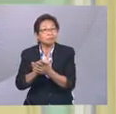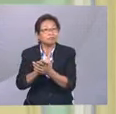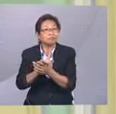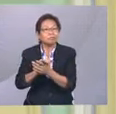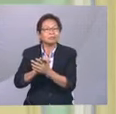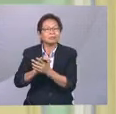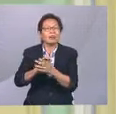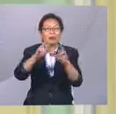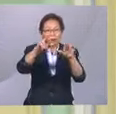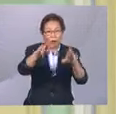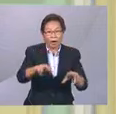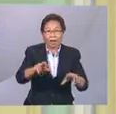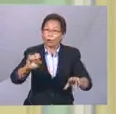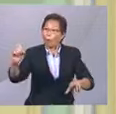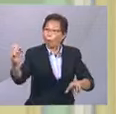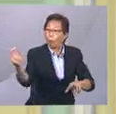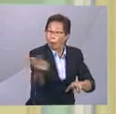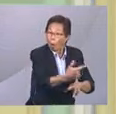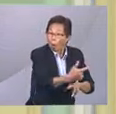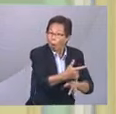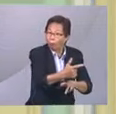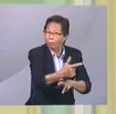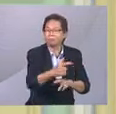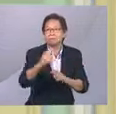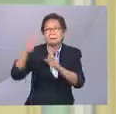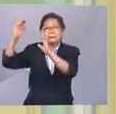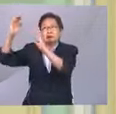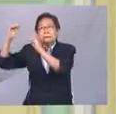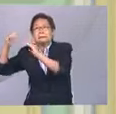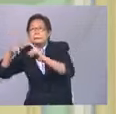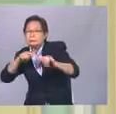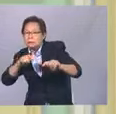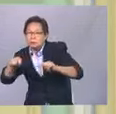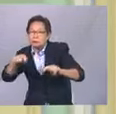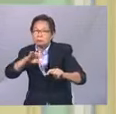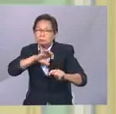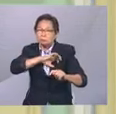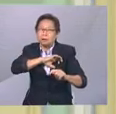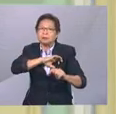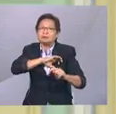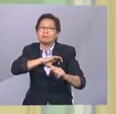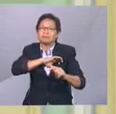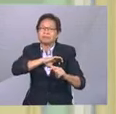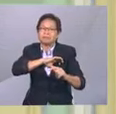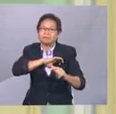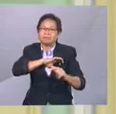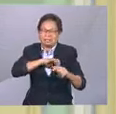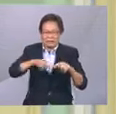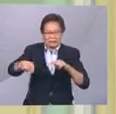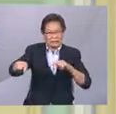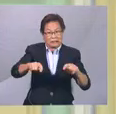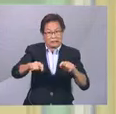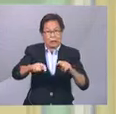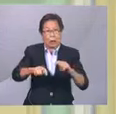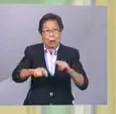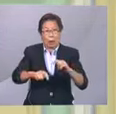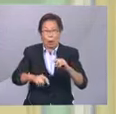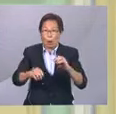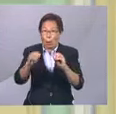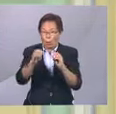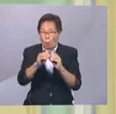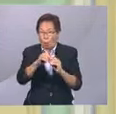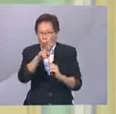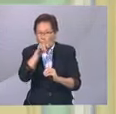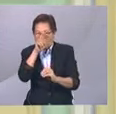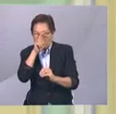expectation rakyat kepada tindakan pulis adalah tindakan yang lebih keras